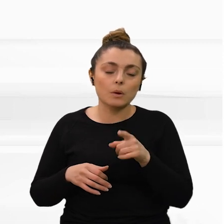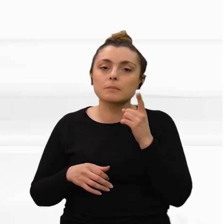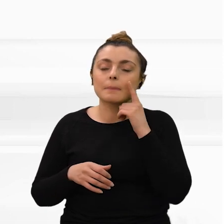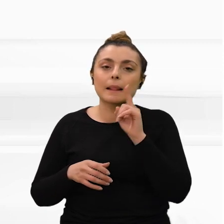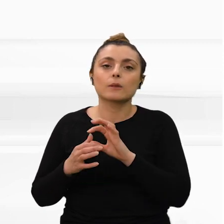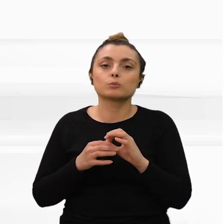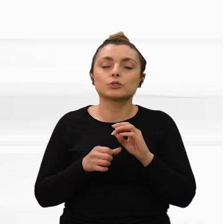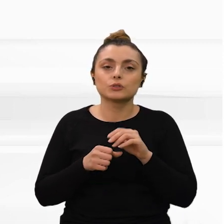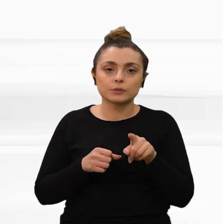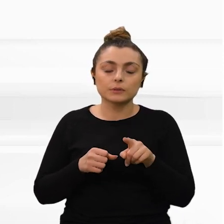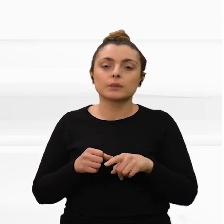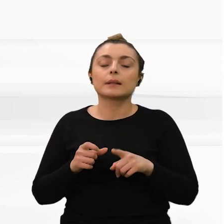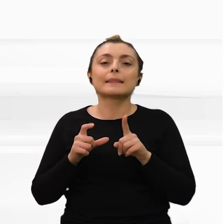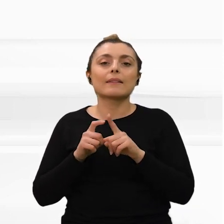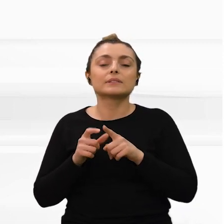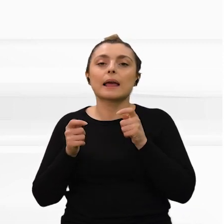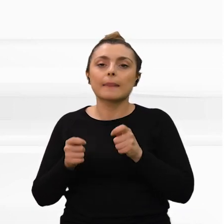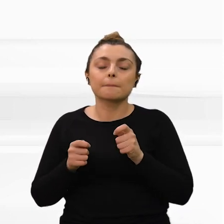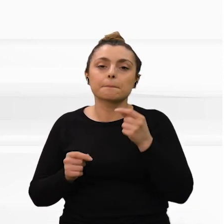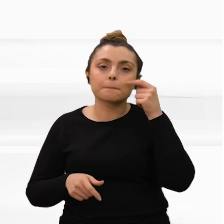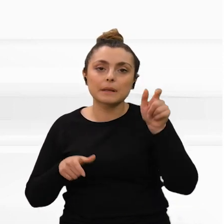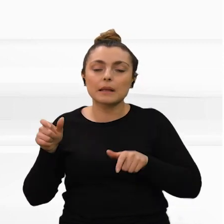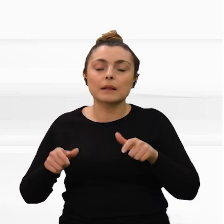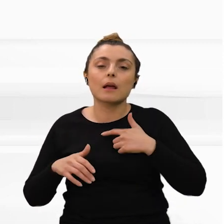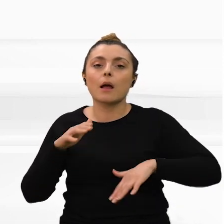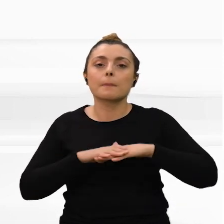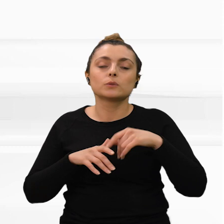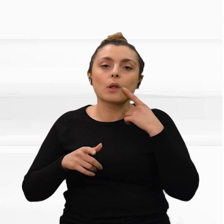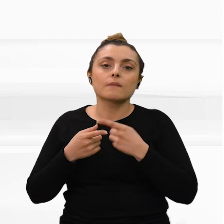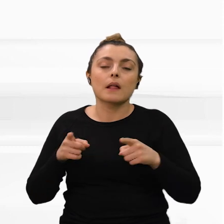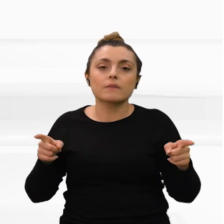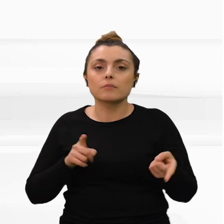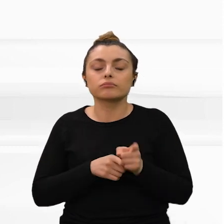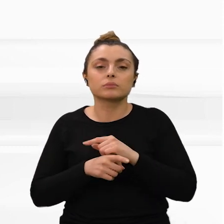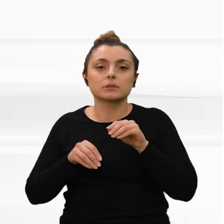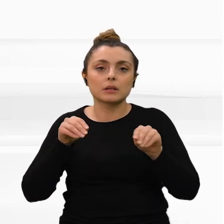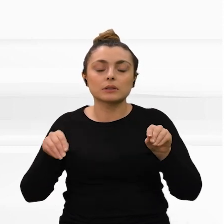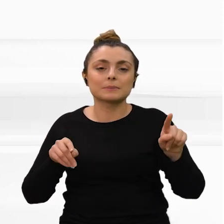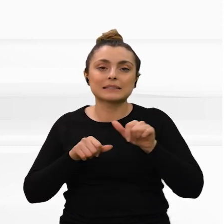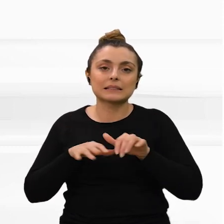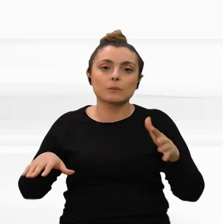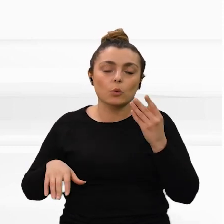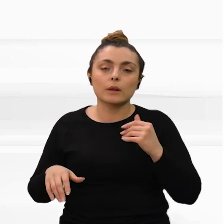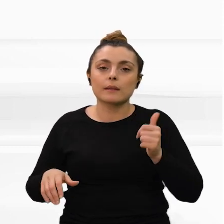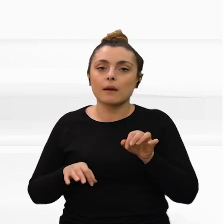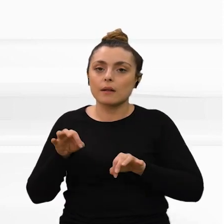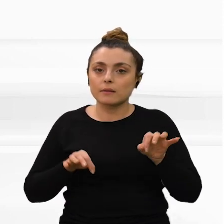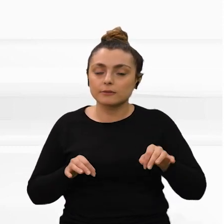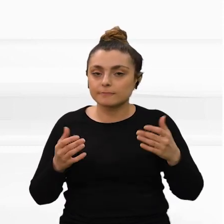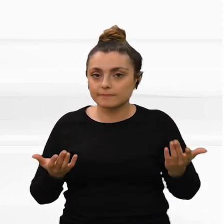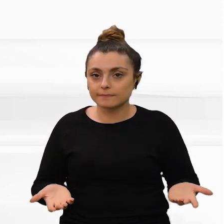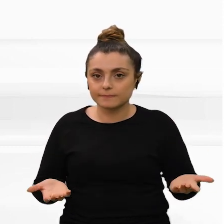bizden bakalım İlk cümlemize değil biz eğitimi bireyleri kapasitelerine göre farklı statülere yerleştiren bir sistem olarak